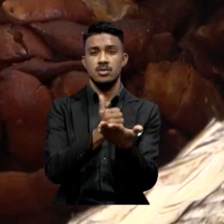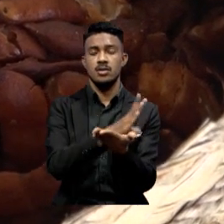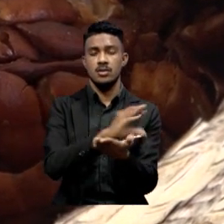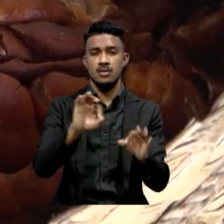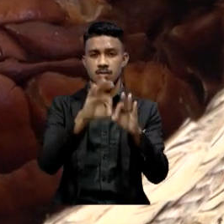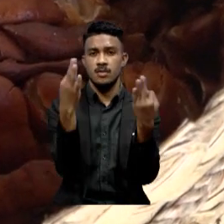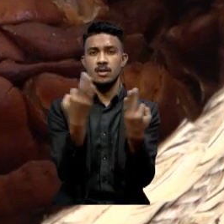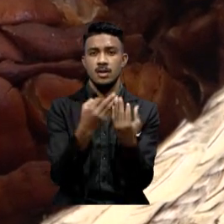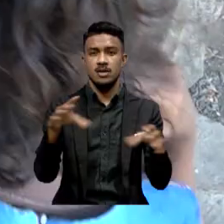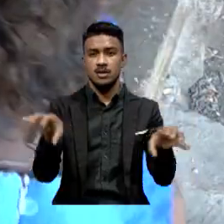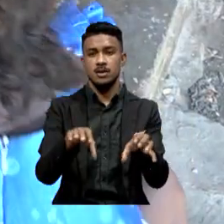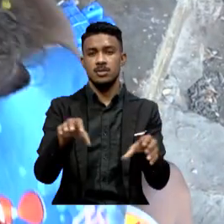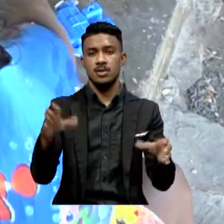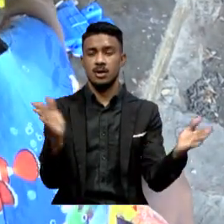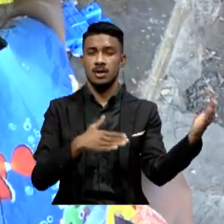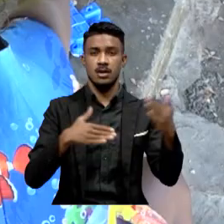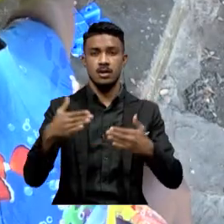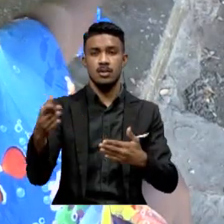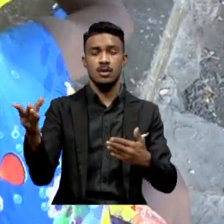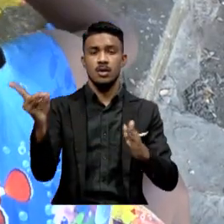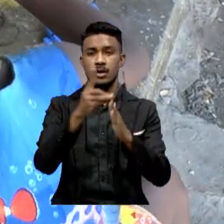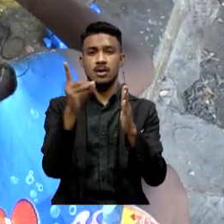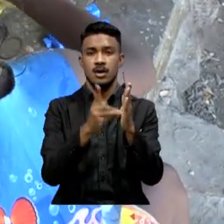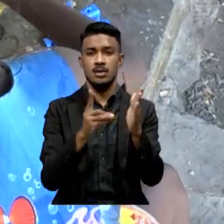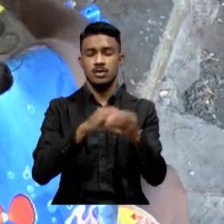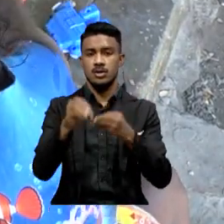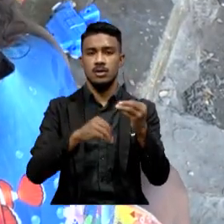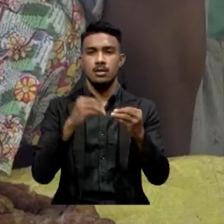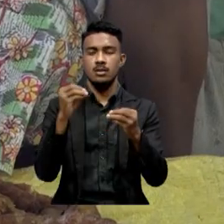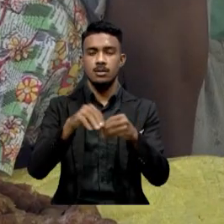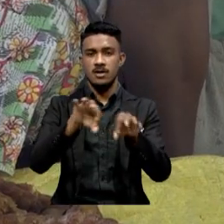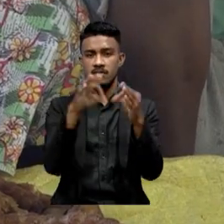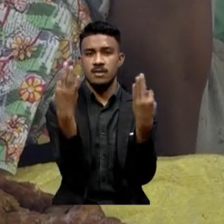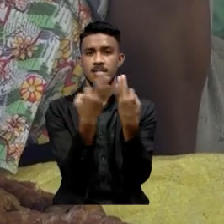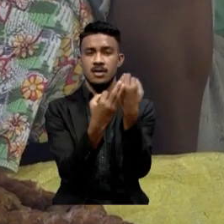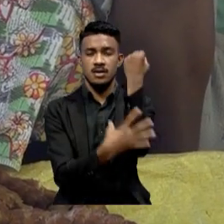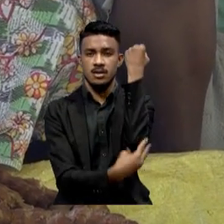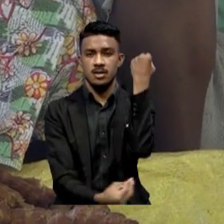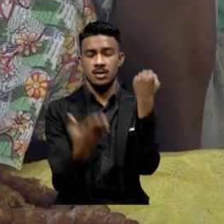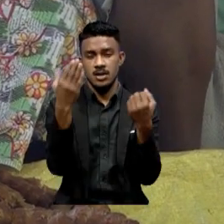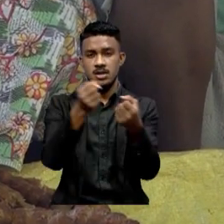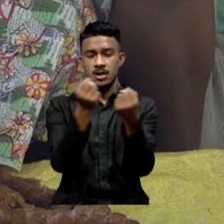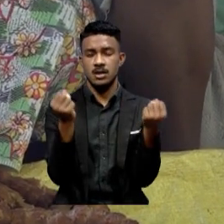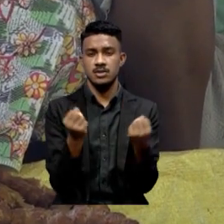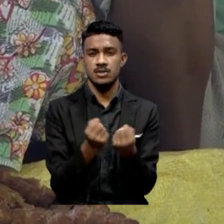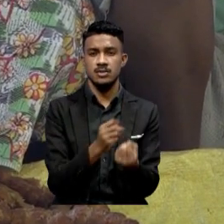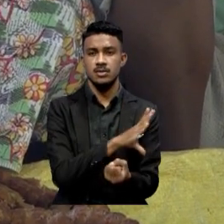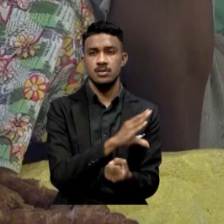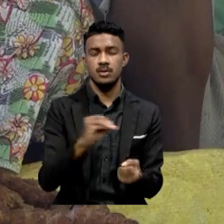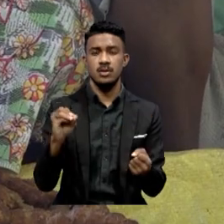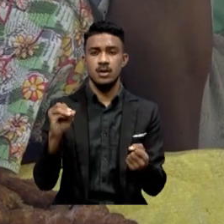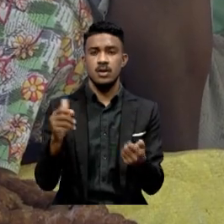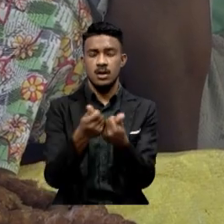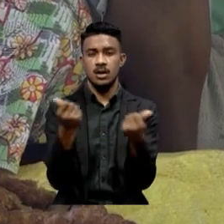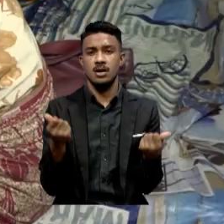husi servisu nema kalibur dadus kona ba familia vulnerável sira ia sira nini aldeia no suku. Ia dadus ne sira consegue